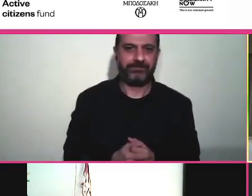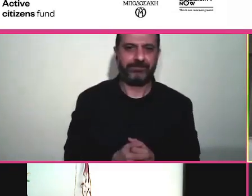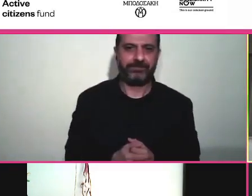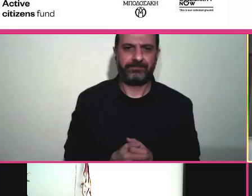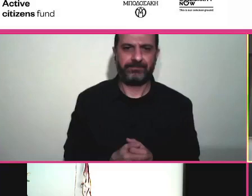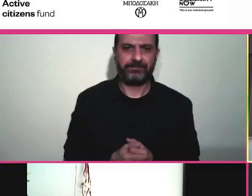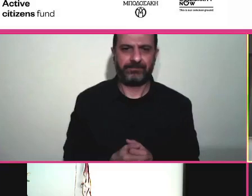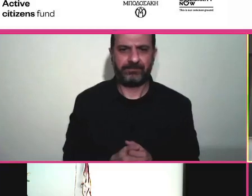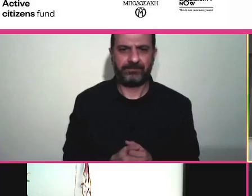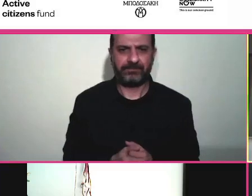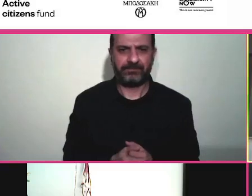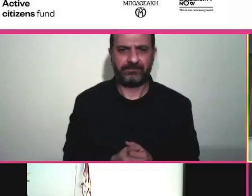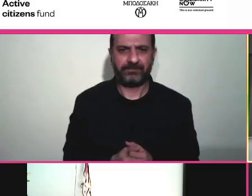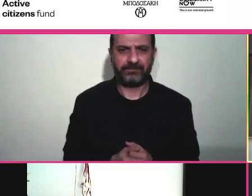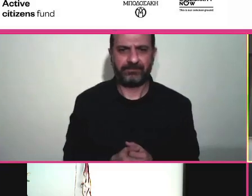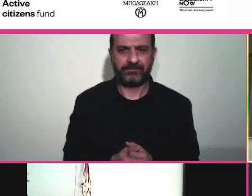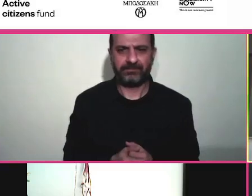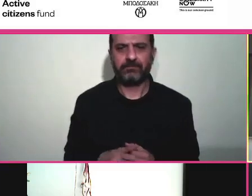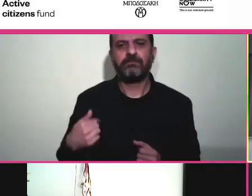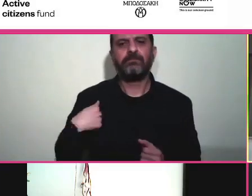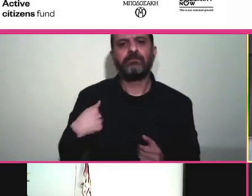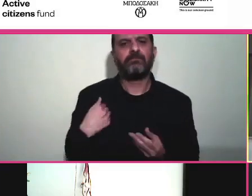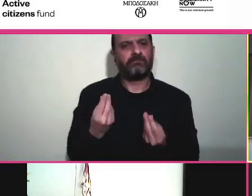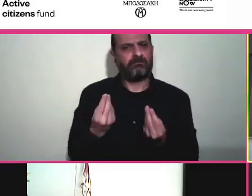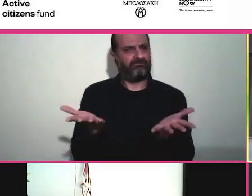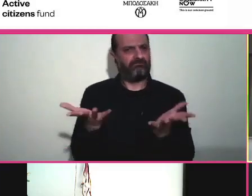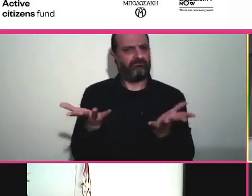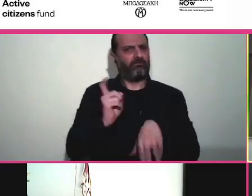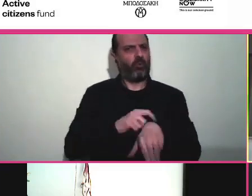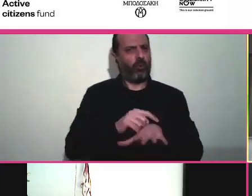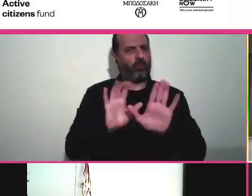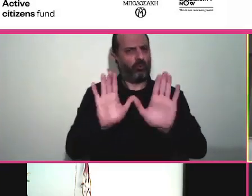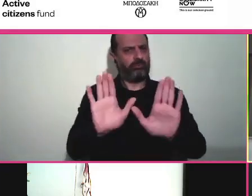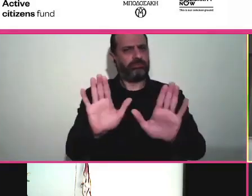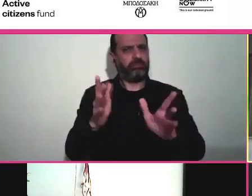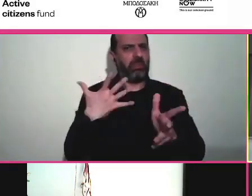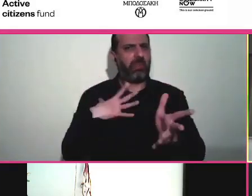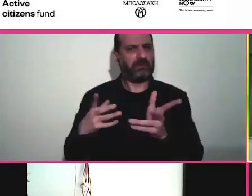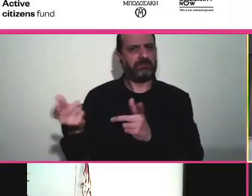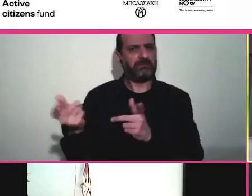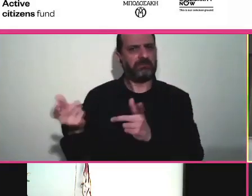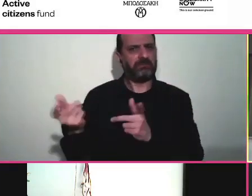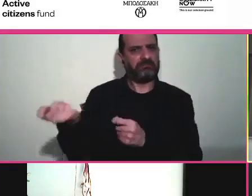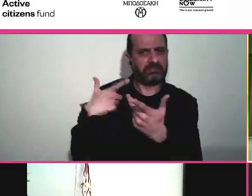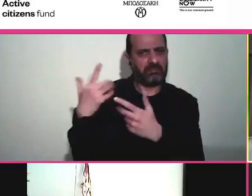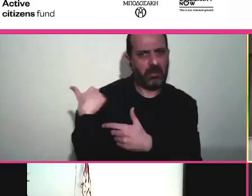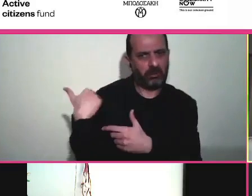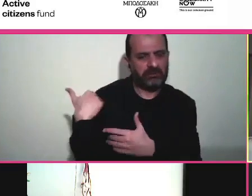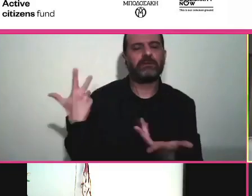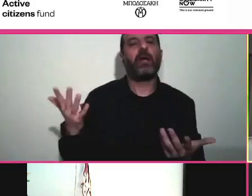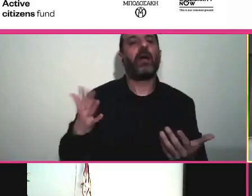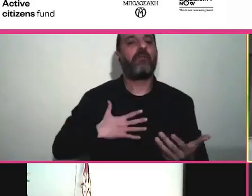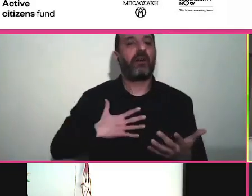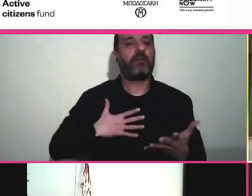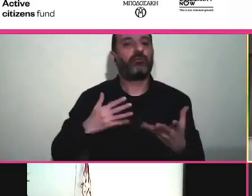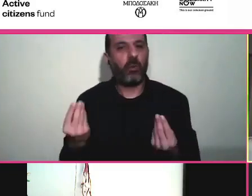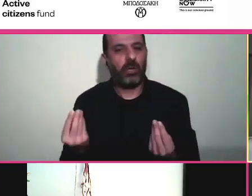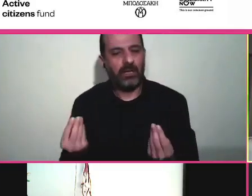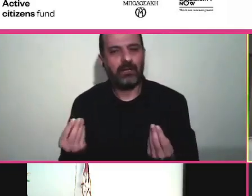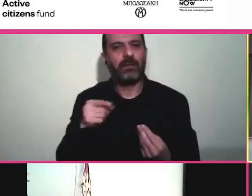Δίνω έτσι λίγο διάστημα, αν θέλετε, για ερωτήσεις. Ευχαριστούμε όλους σας πάρα πολύ και για τα καλά σας λόγια